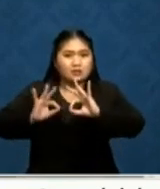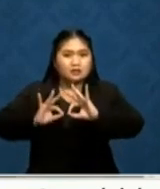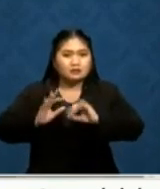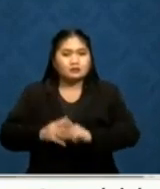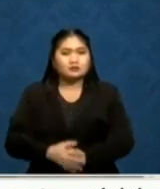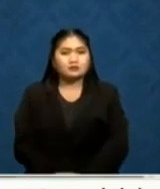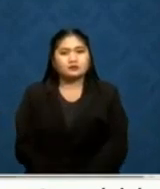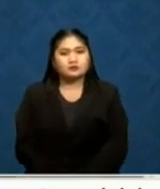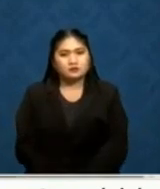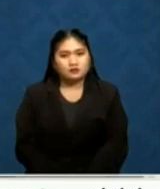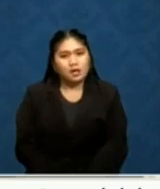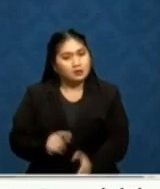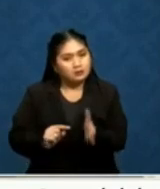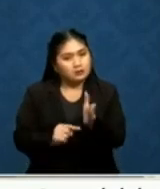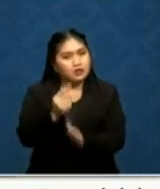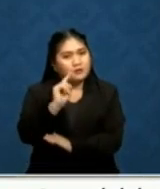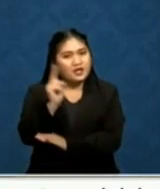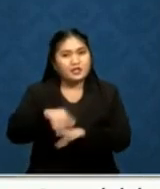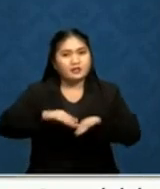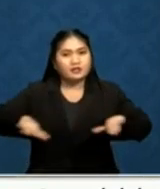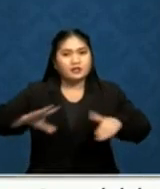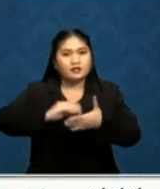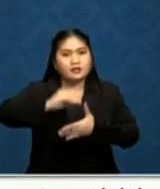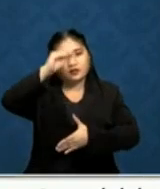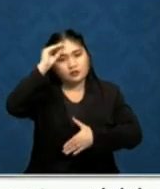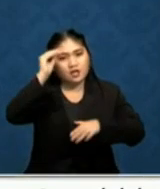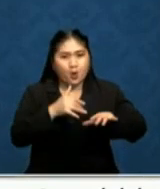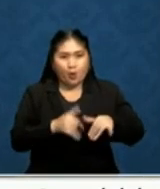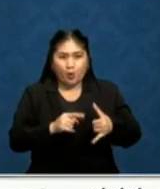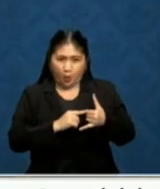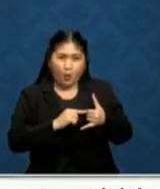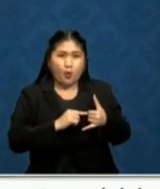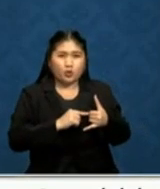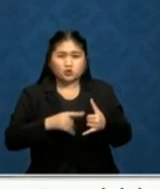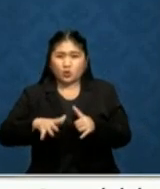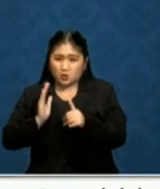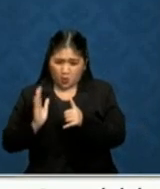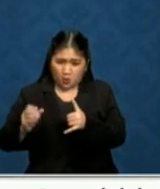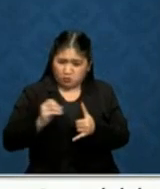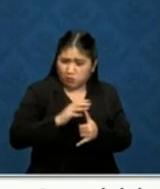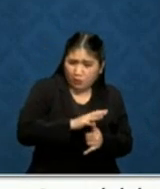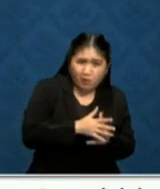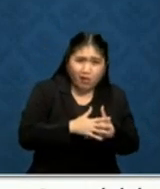านประธานเริ่มตั้งแต่เมื่อมีนักเรียนในโรงเรียนเนี่ยที่ตกเป็นเหยื่อในการคุกคามทางเพศ